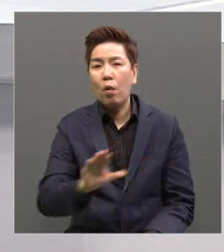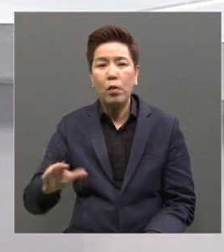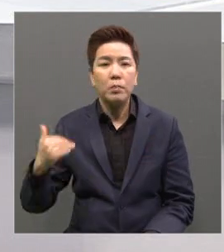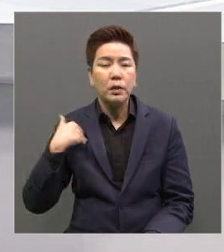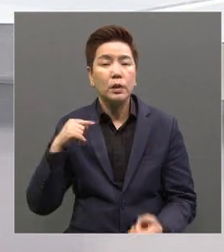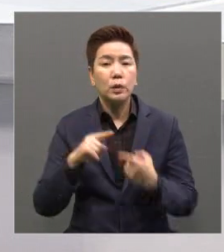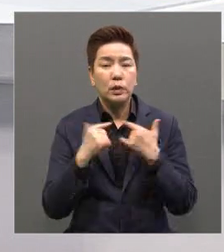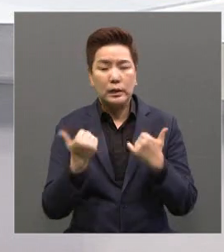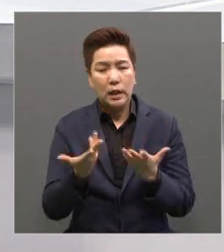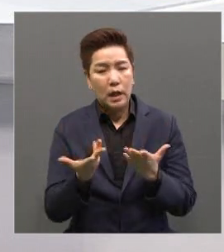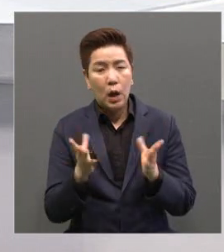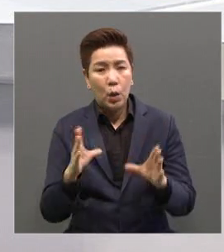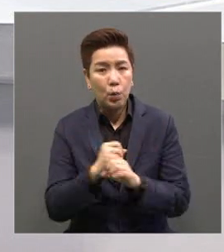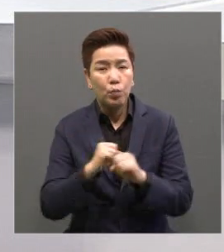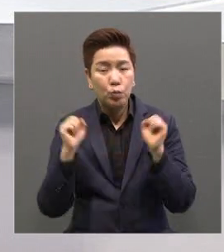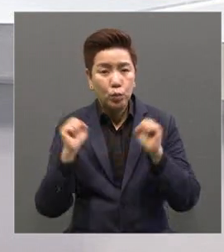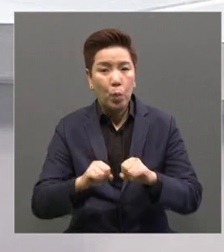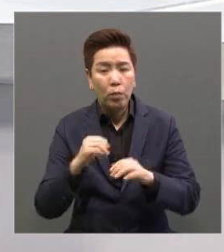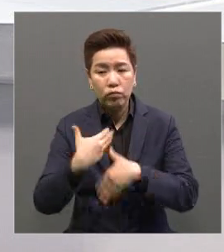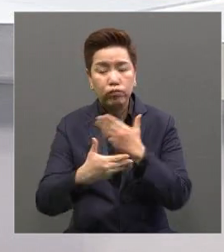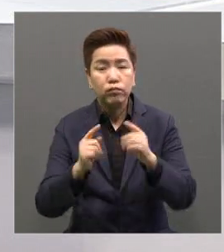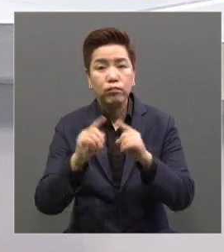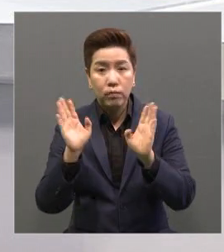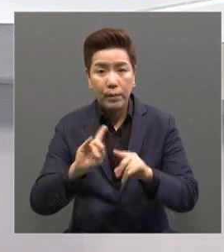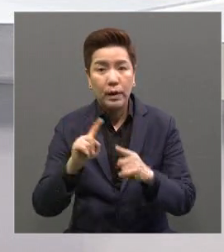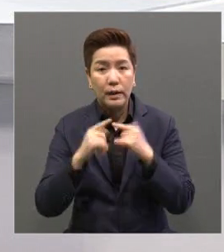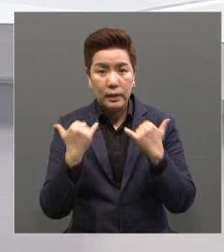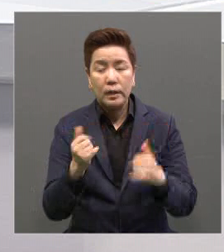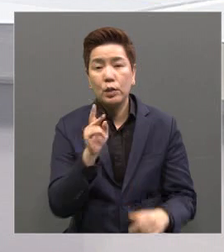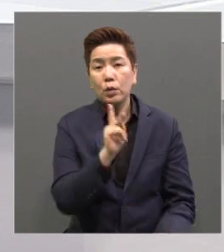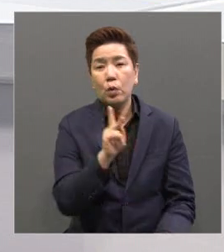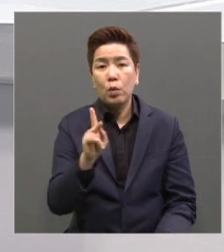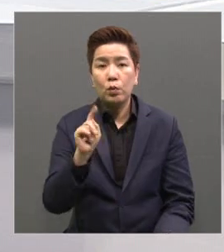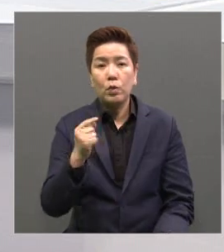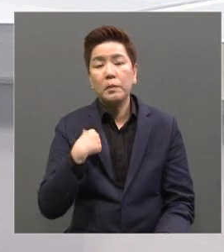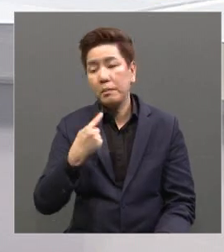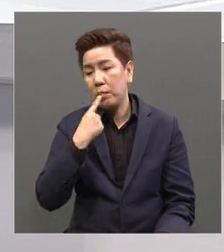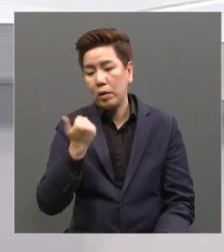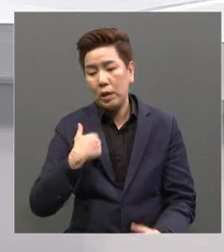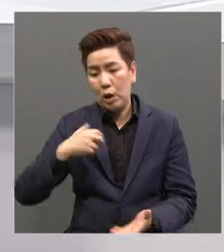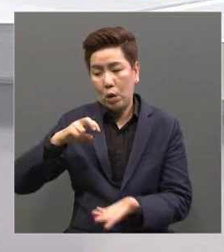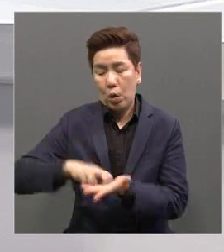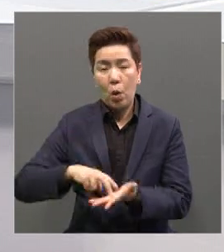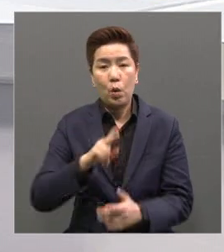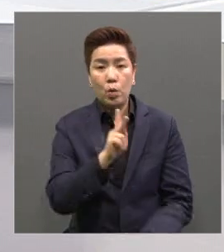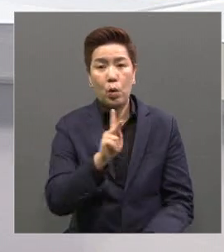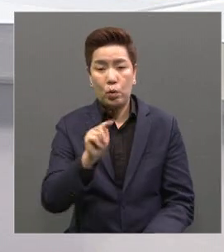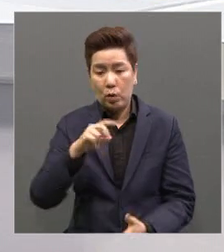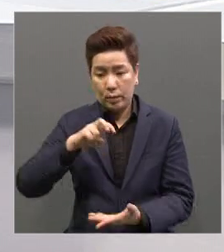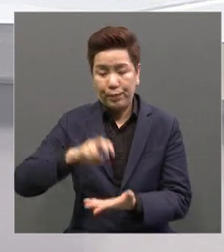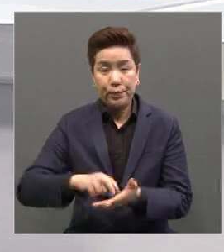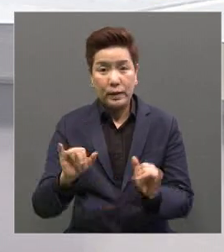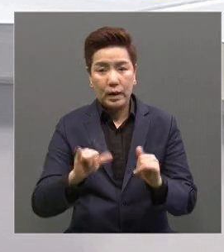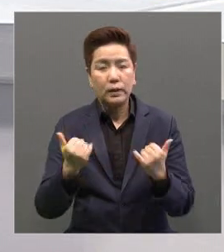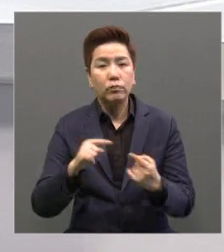ฝั่งด้วยนะครับว่าตกลงเขามีความเคลื่อนไหวอะไรกันบ้างแต่ที่แน่ๆแม้ว่ากกตยังไม่รับรองผลการเลือกตั้งอย่างเป็นทางการ